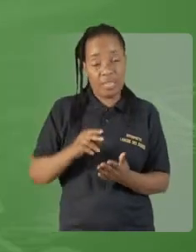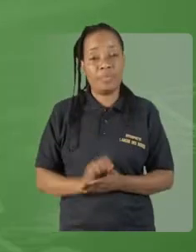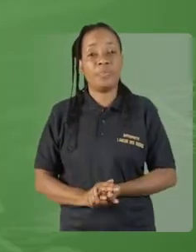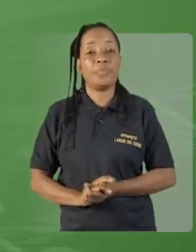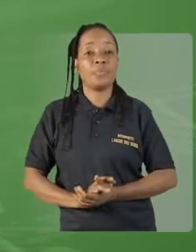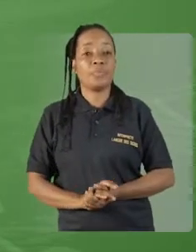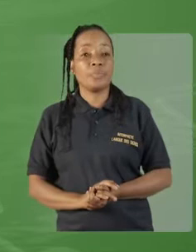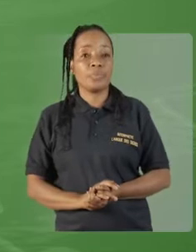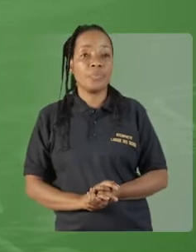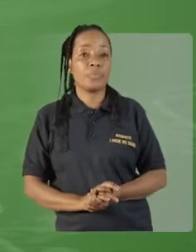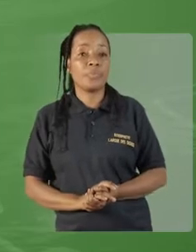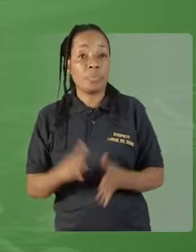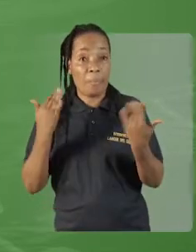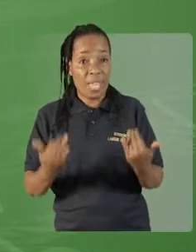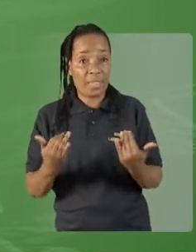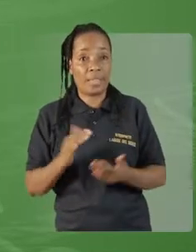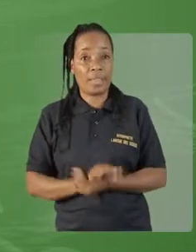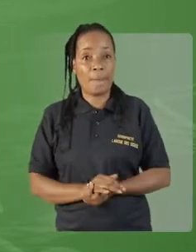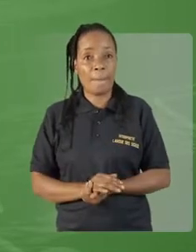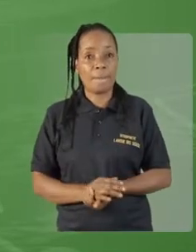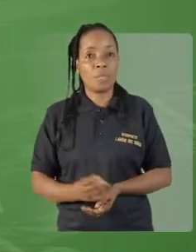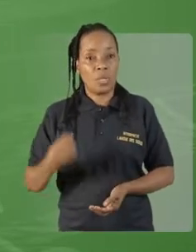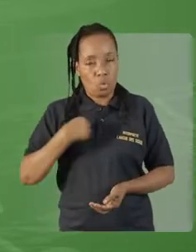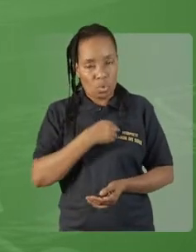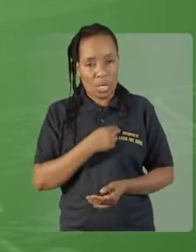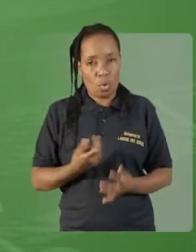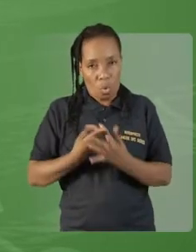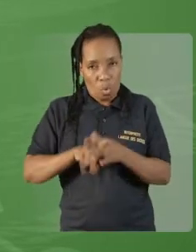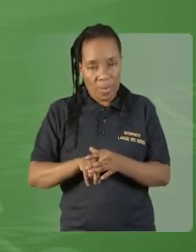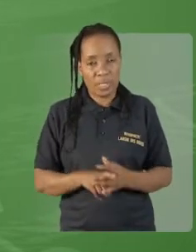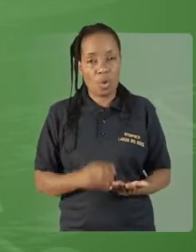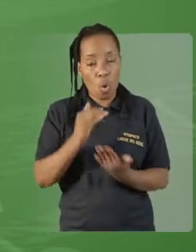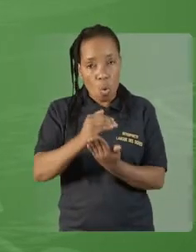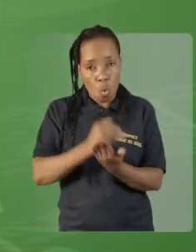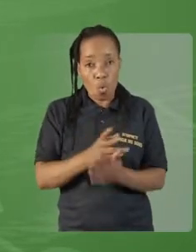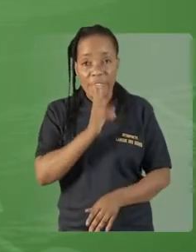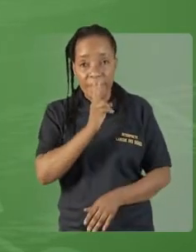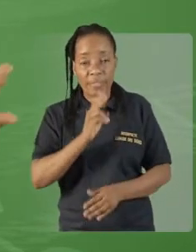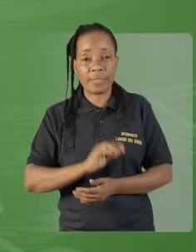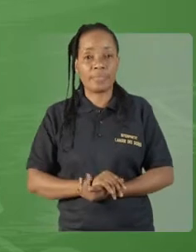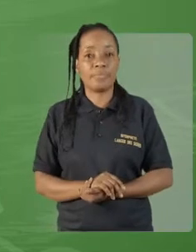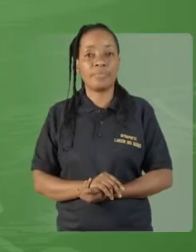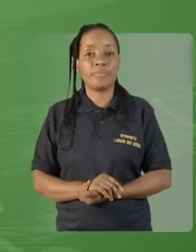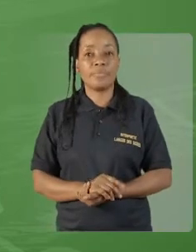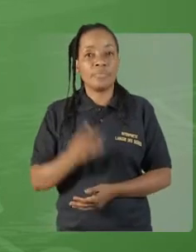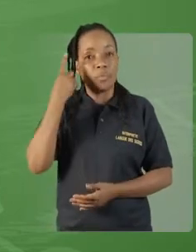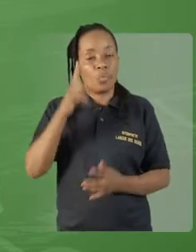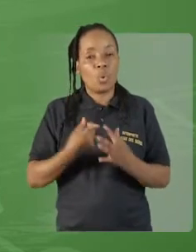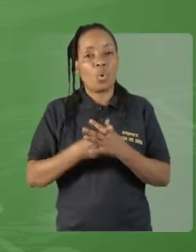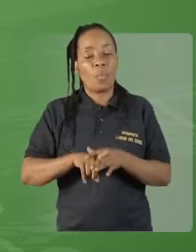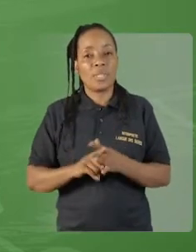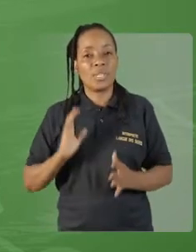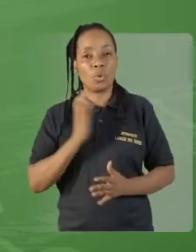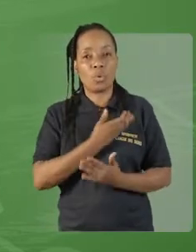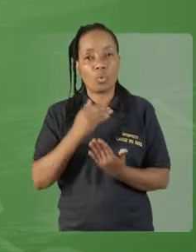Nous passons à présent à la leçon proprement dite. Pour débuter notre leçon, chers